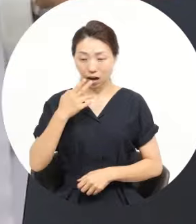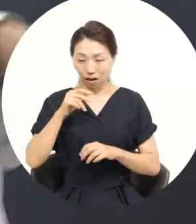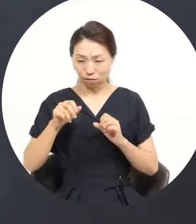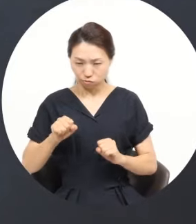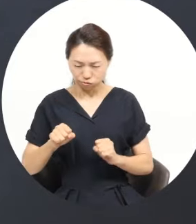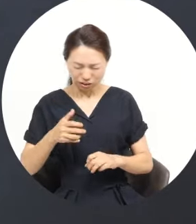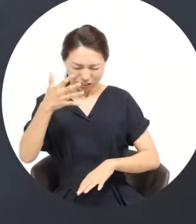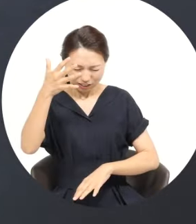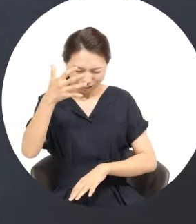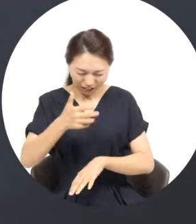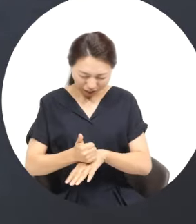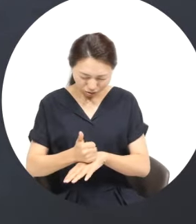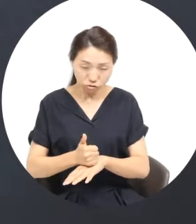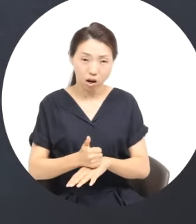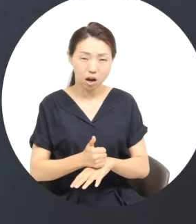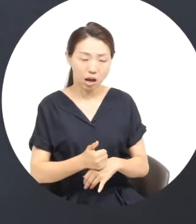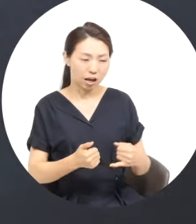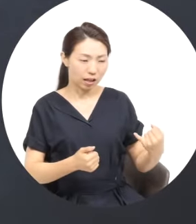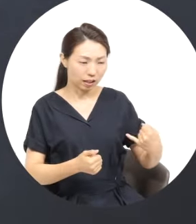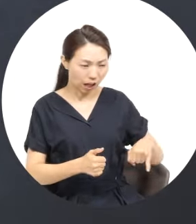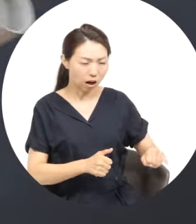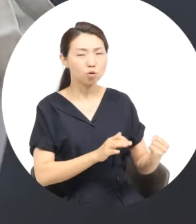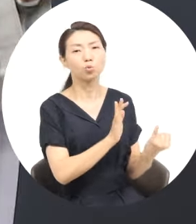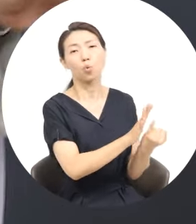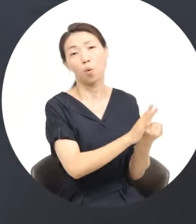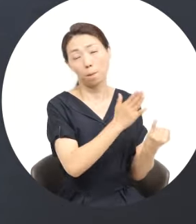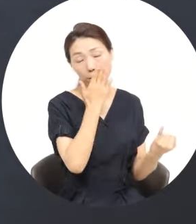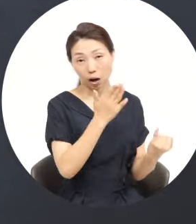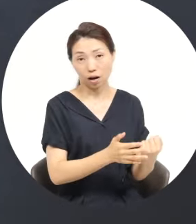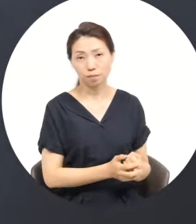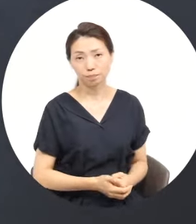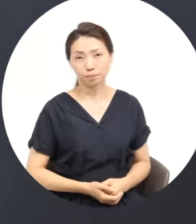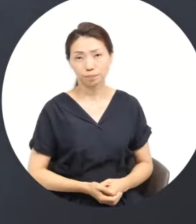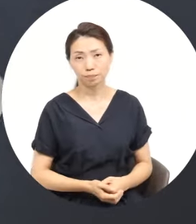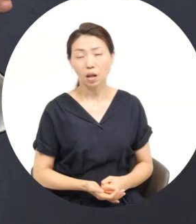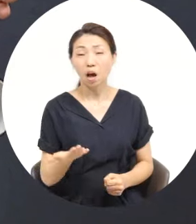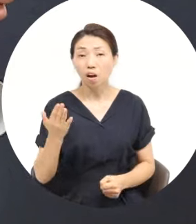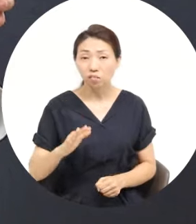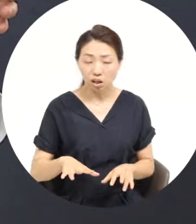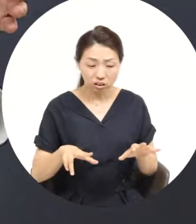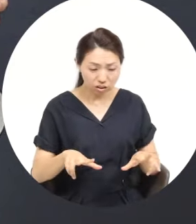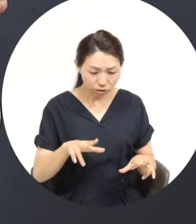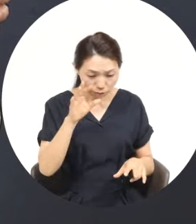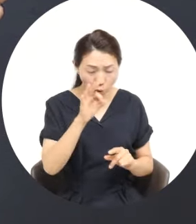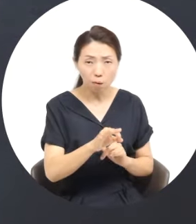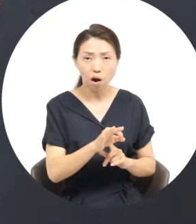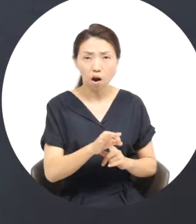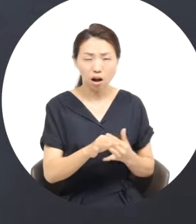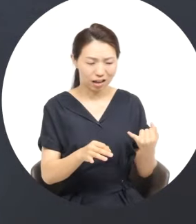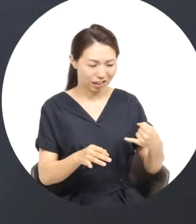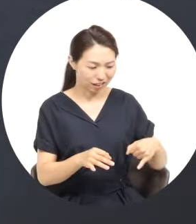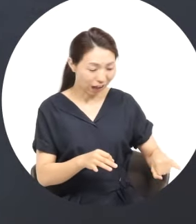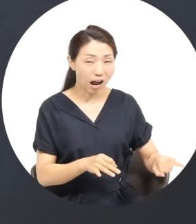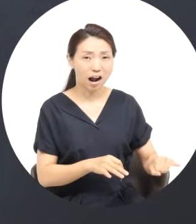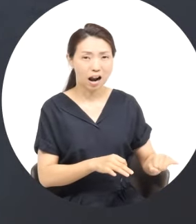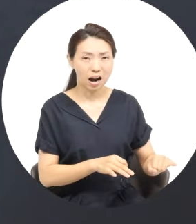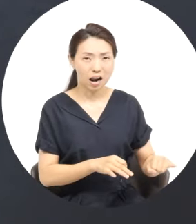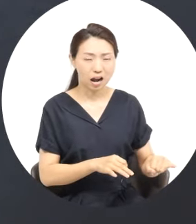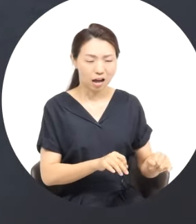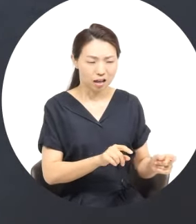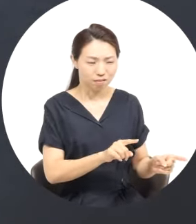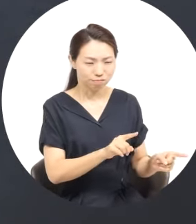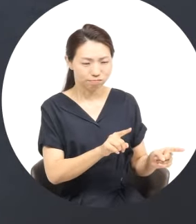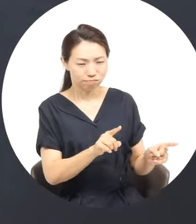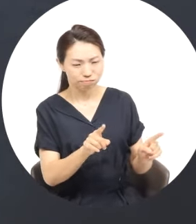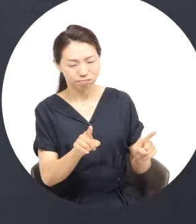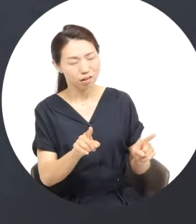나중에 아이를 도와줄 수 있는 힘이 되는데 자기는 지금 아이를 보면 아이를 이렇게 살릴 수 있는 그런